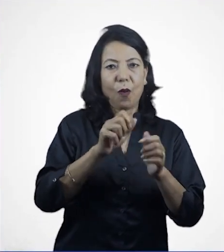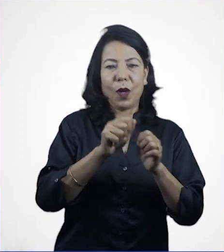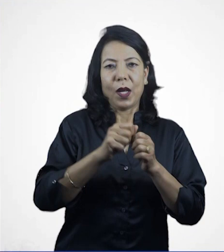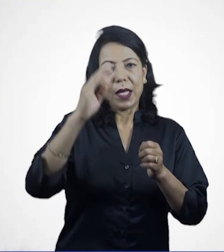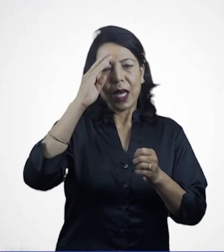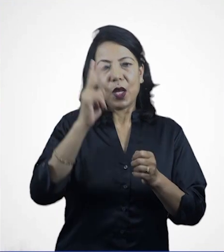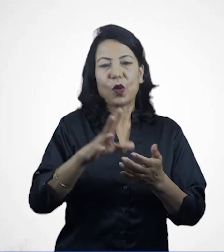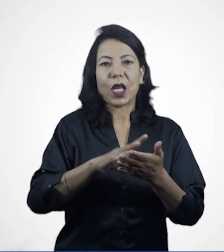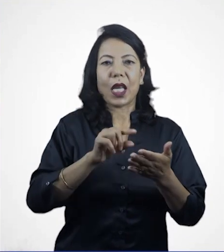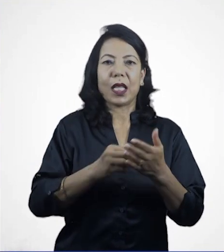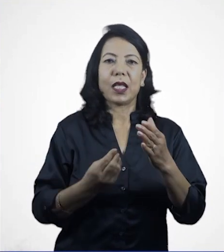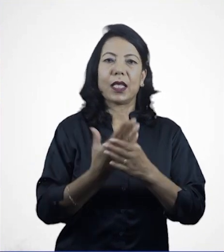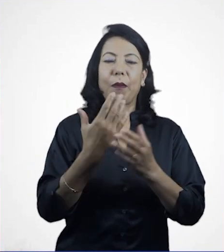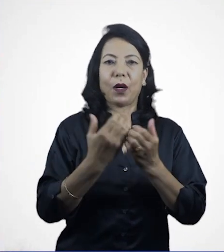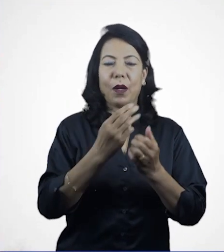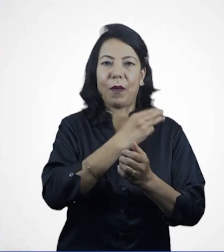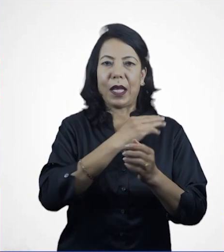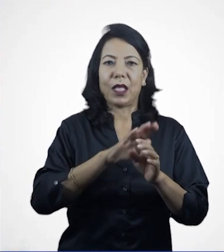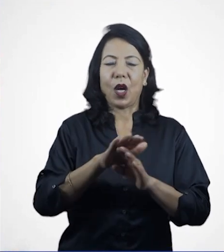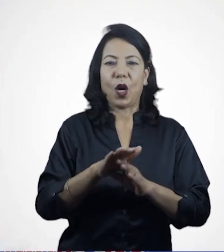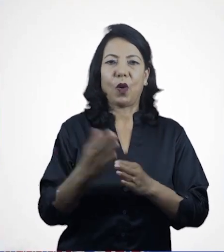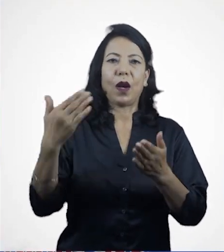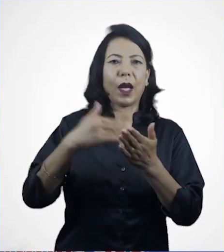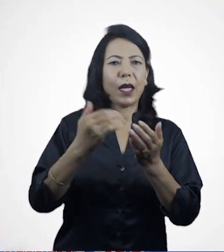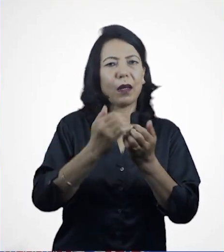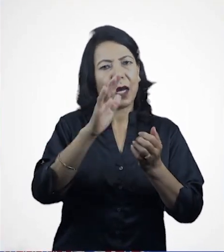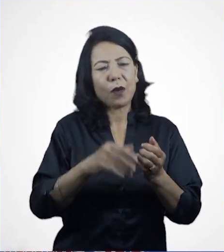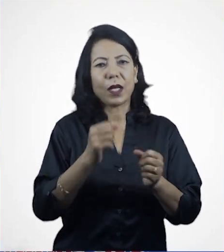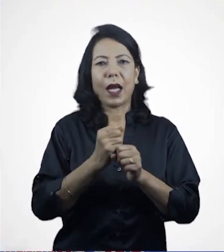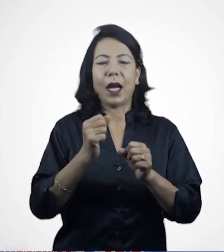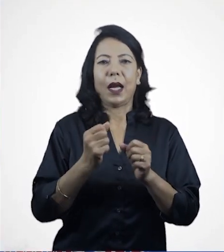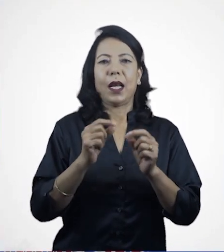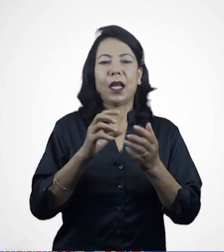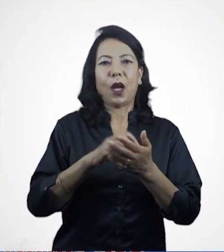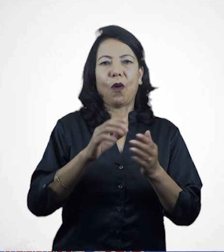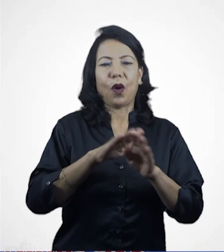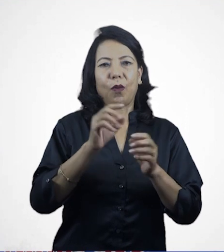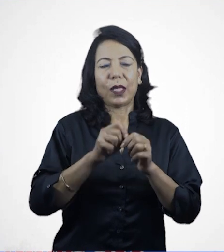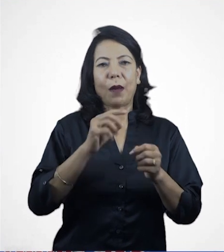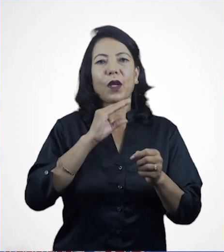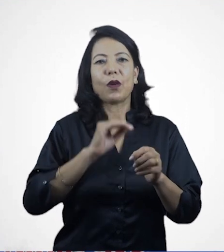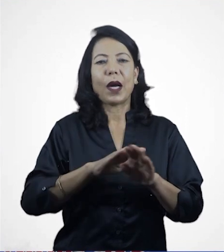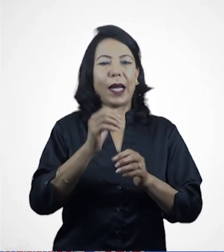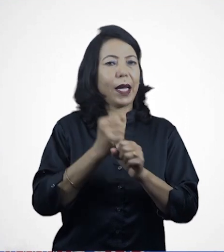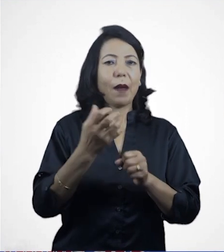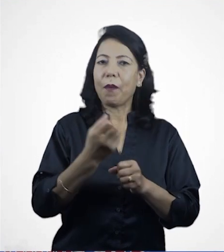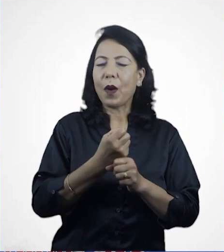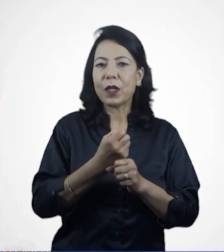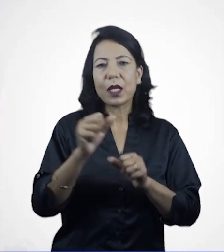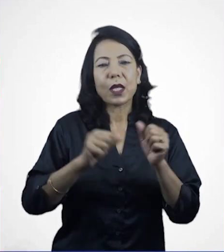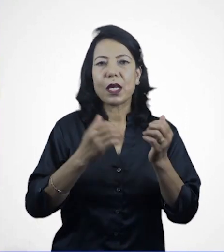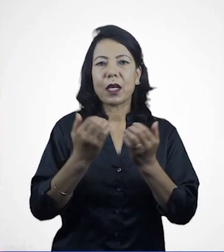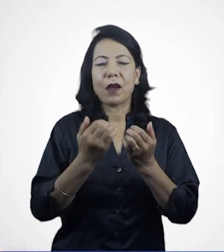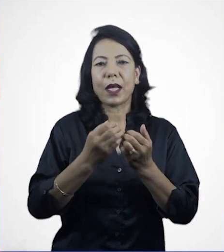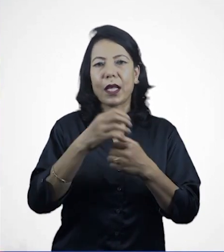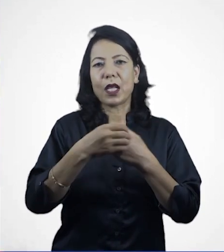उंवेस्ट करना आउंछ निया आउंचान, यूबढू हम्रा इस ता यूबह आरे काम पाऊंचान, जल्ले गरता